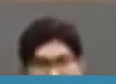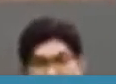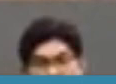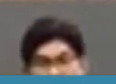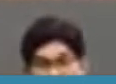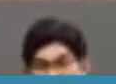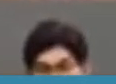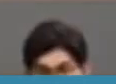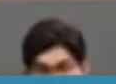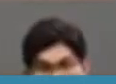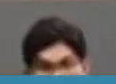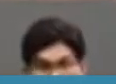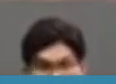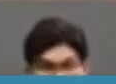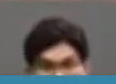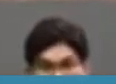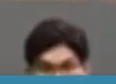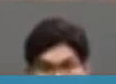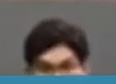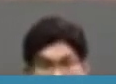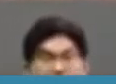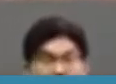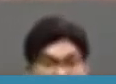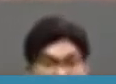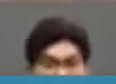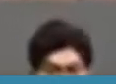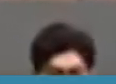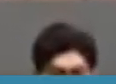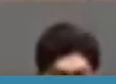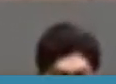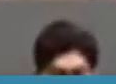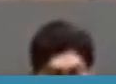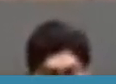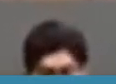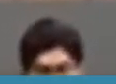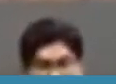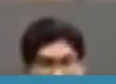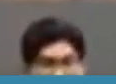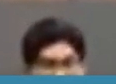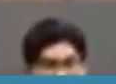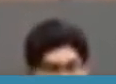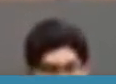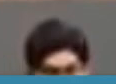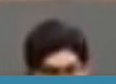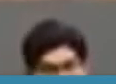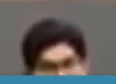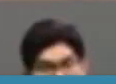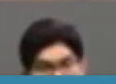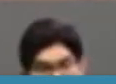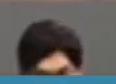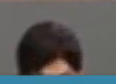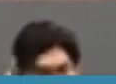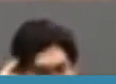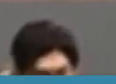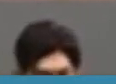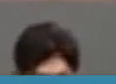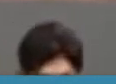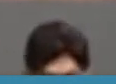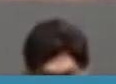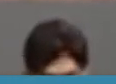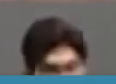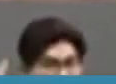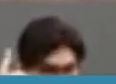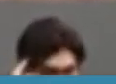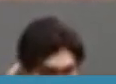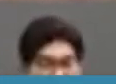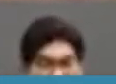ธรรมย่อมส่งผลให้การเมืองใสสะอาดและส่งผลต่อการพัฒนาประเทศในทุกด้านจึงจัดให้มีการซักซ้อมความรู้ความเข้าใจที่ถู